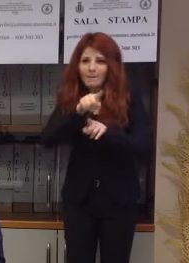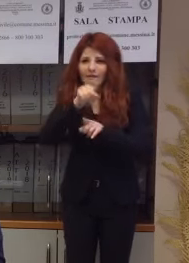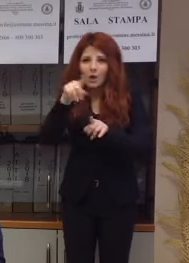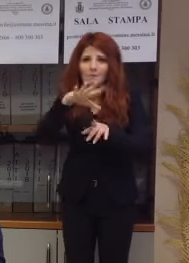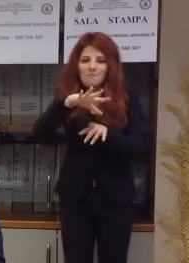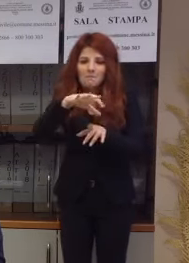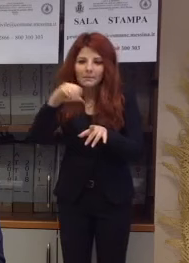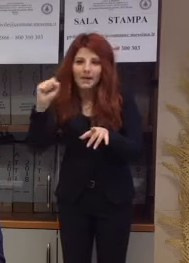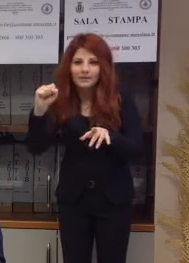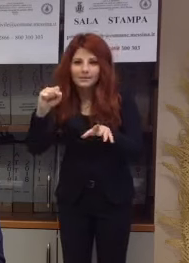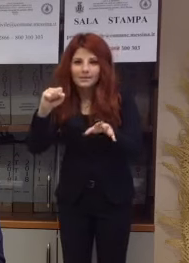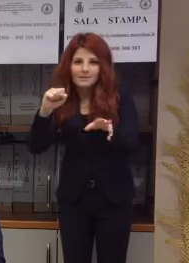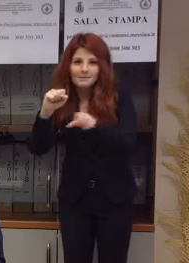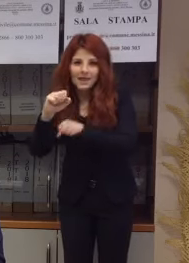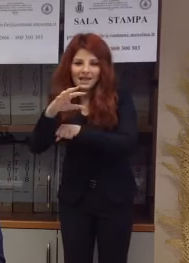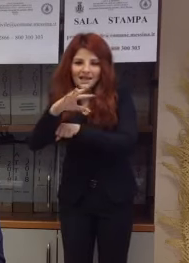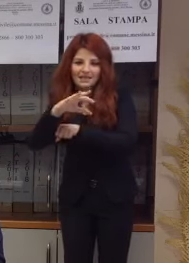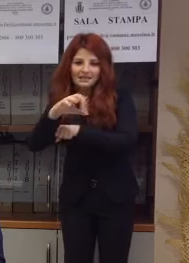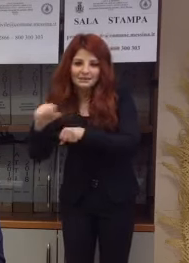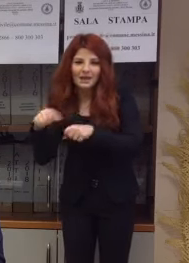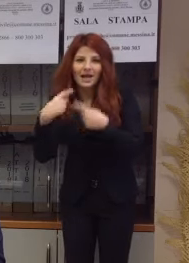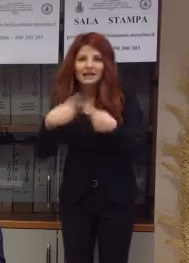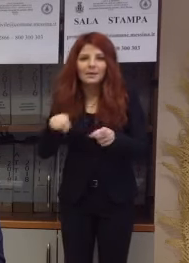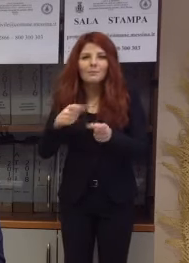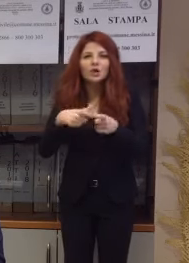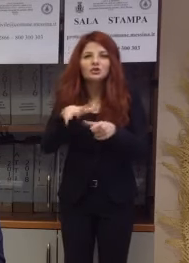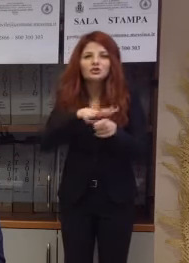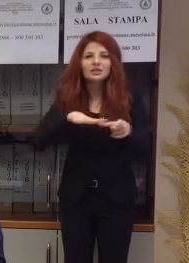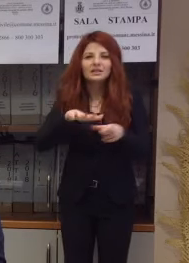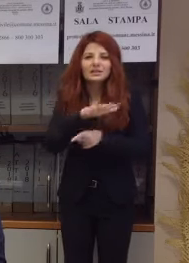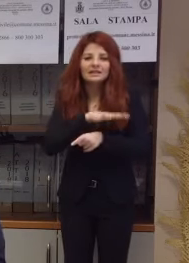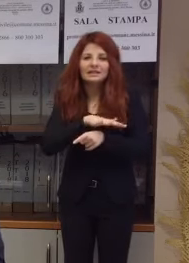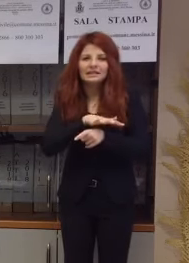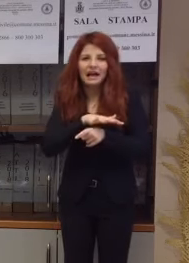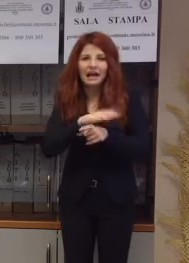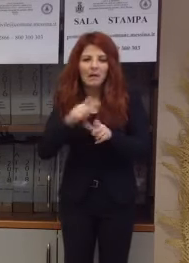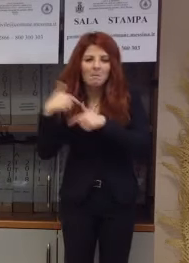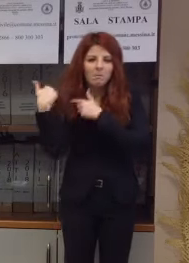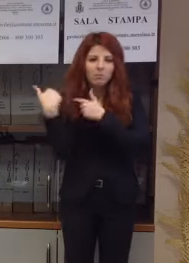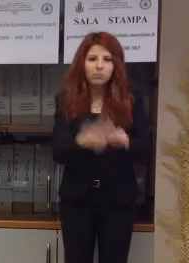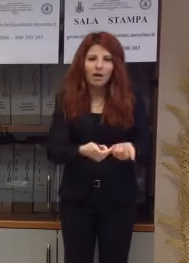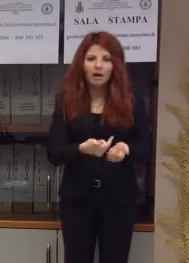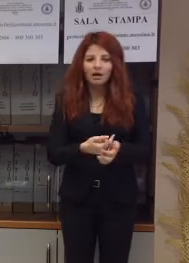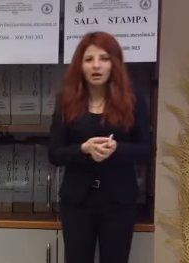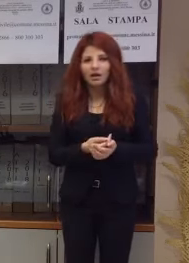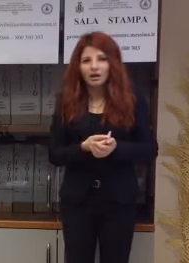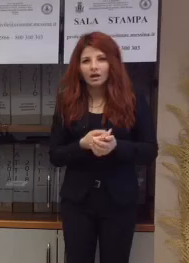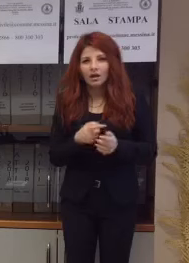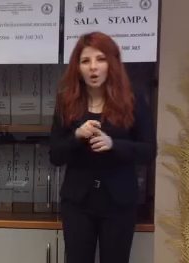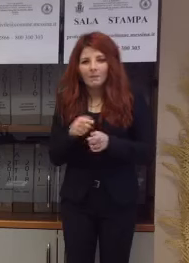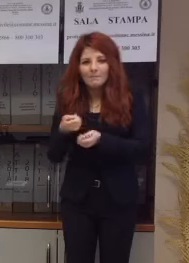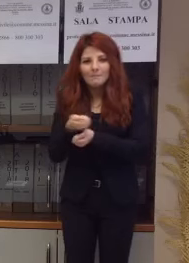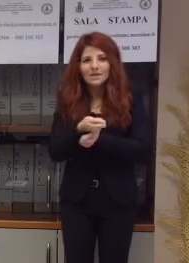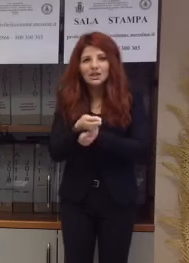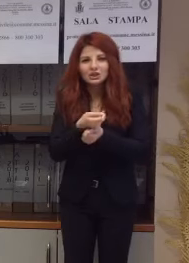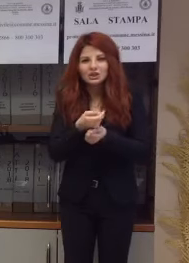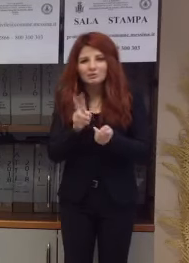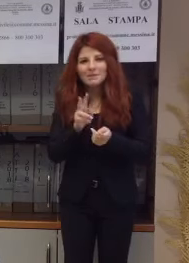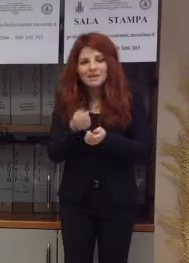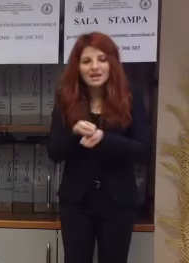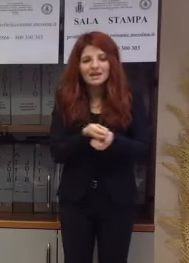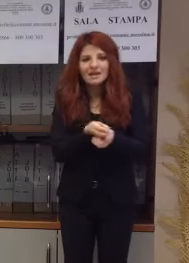prendono e pisciano sulla città, né più né meno. E vorrebbero anche dettare le regole